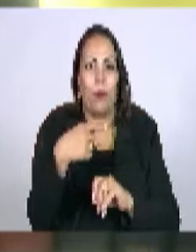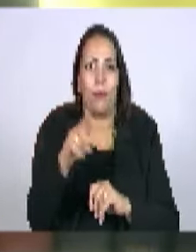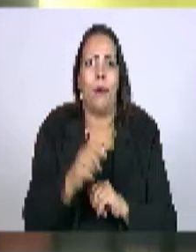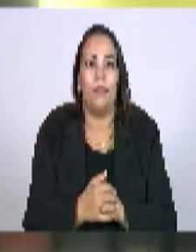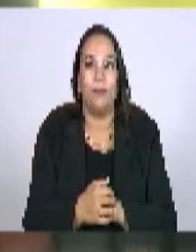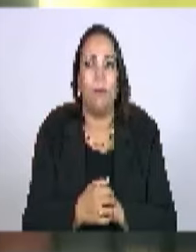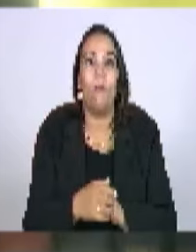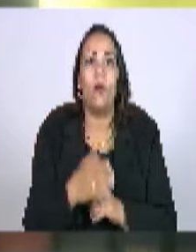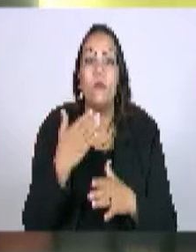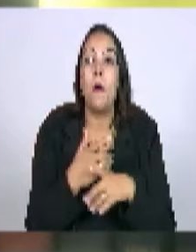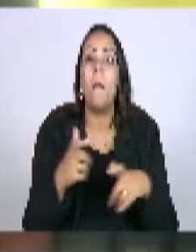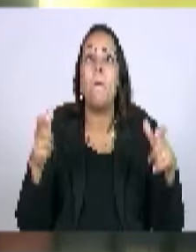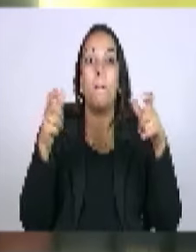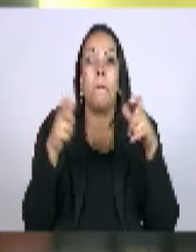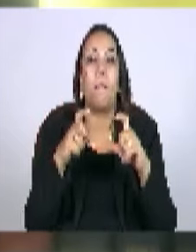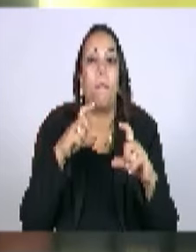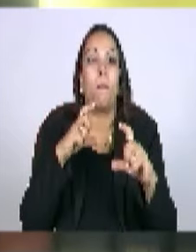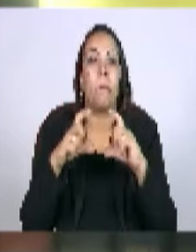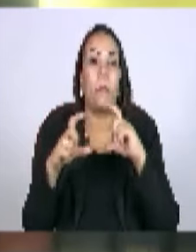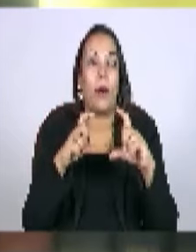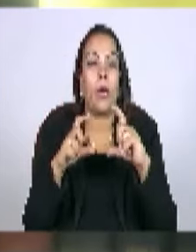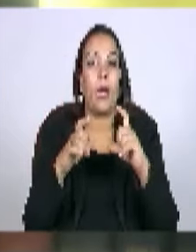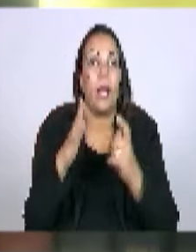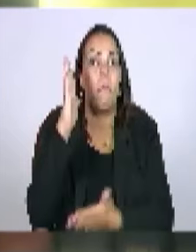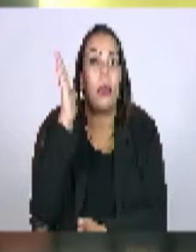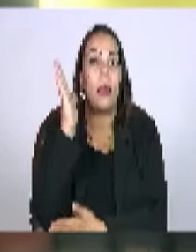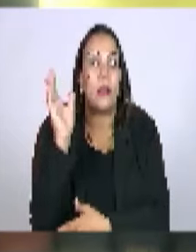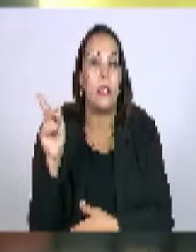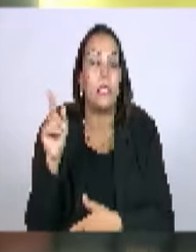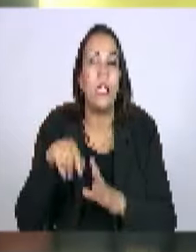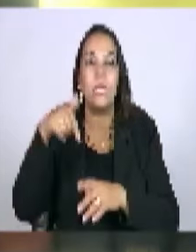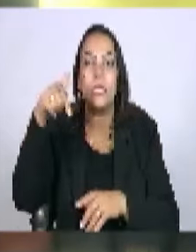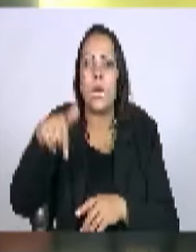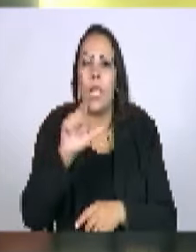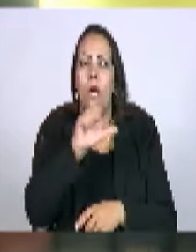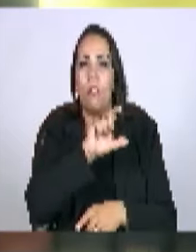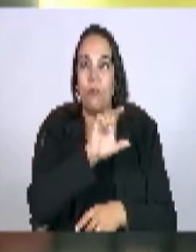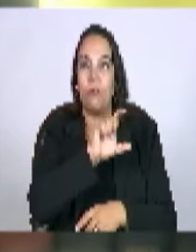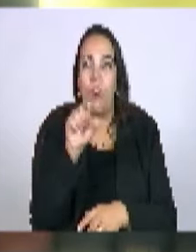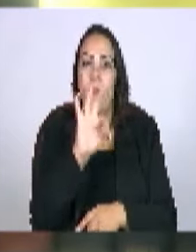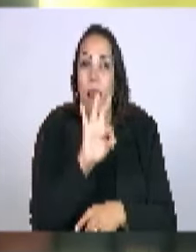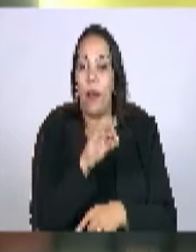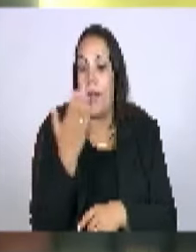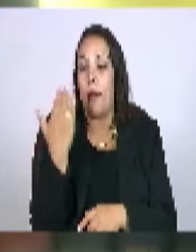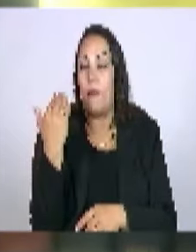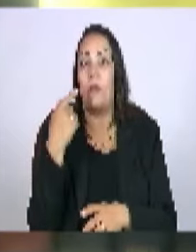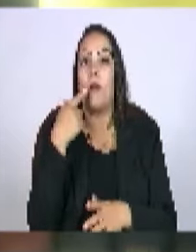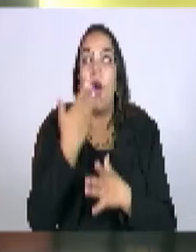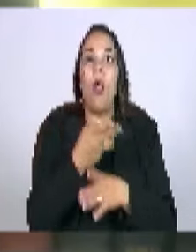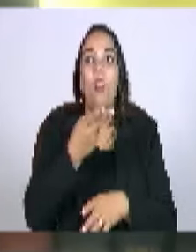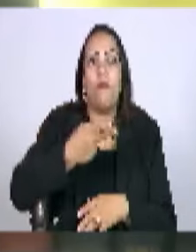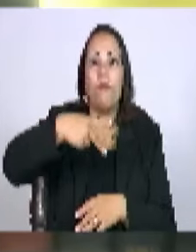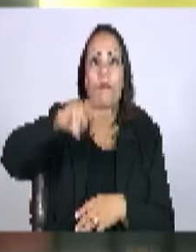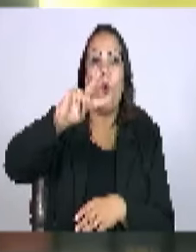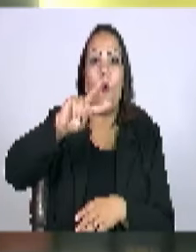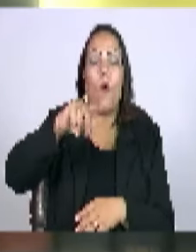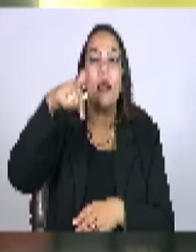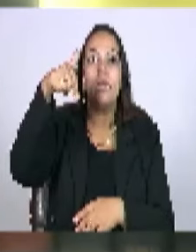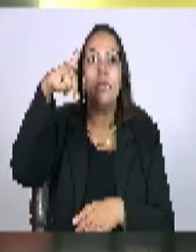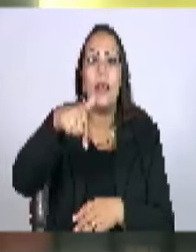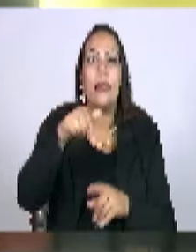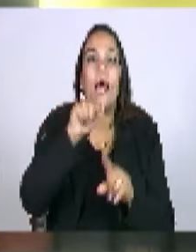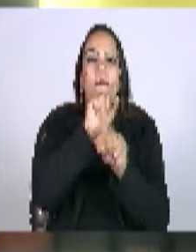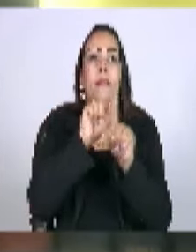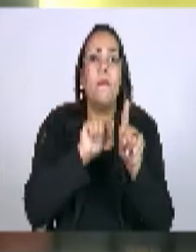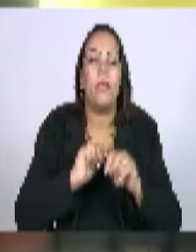لان اجتماع البنك المركزي اللي كان في 6 مارس الماضي رفع سعر الفايده 6% وده طبعا رقم